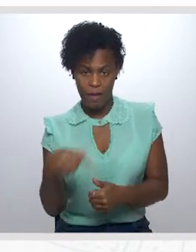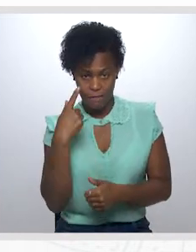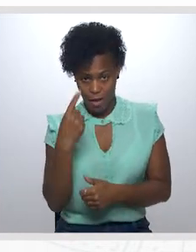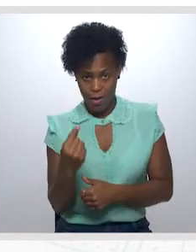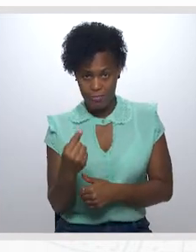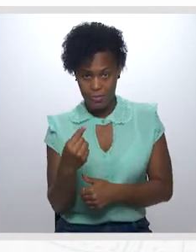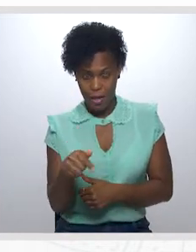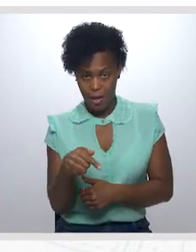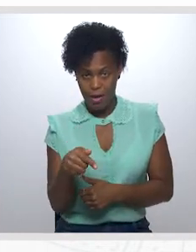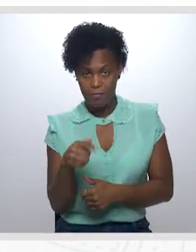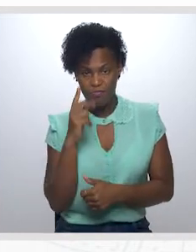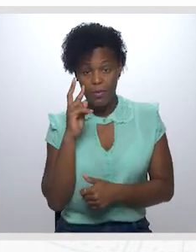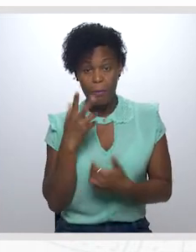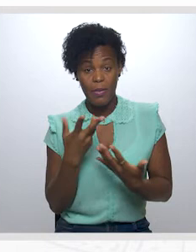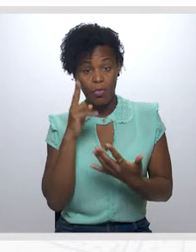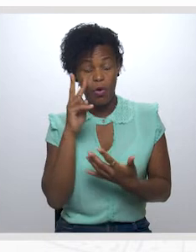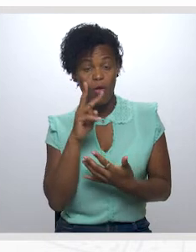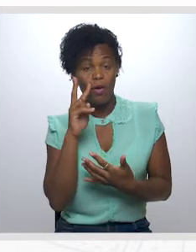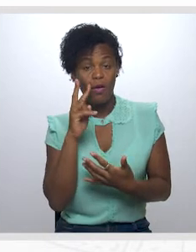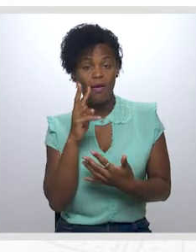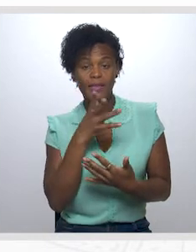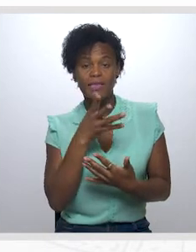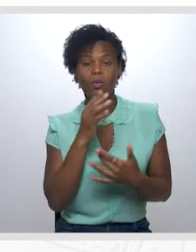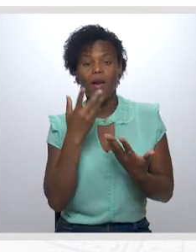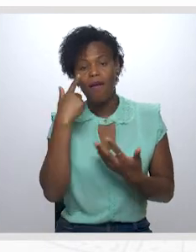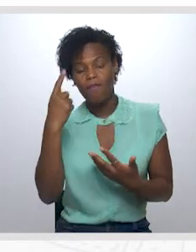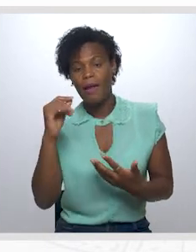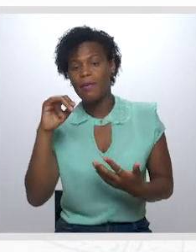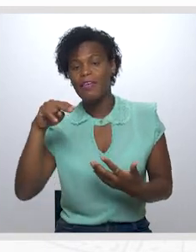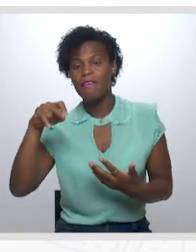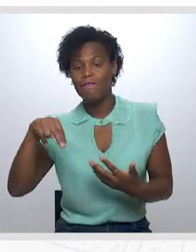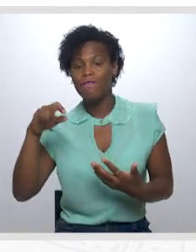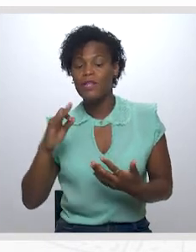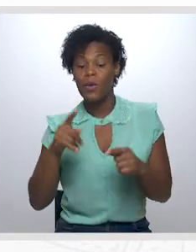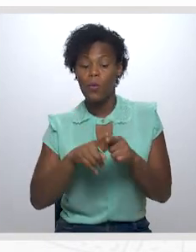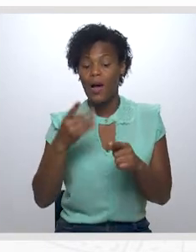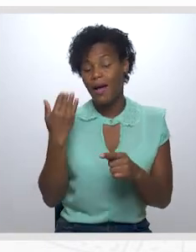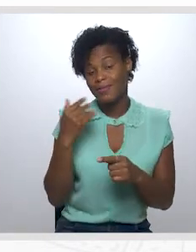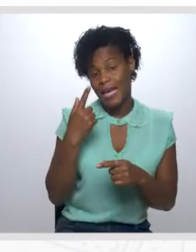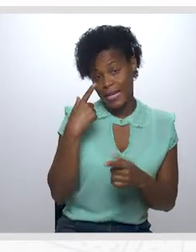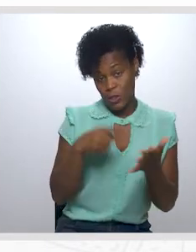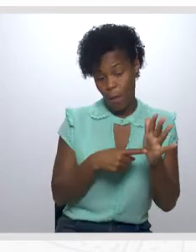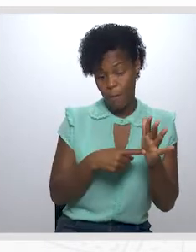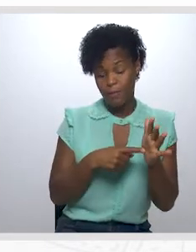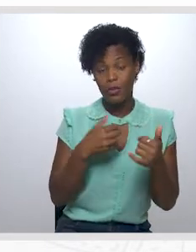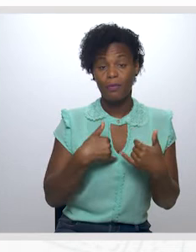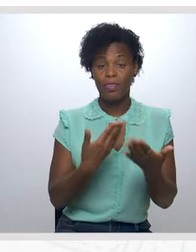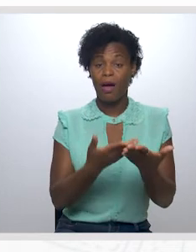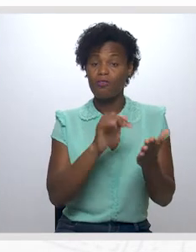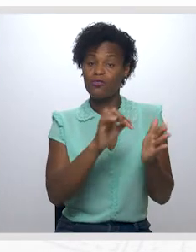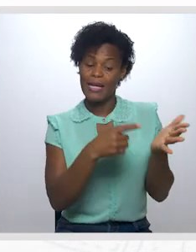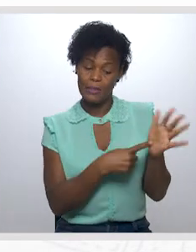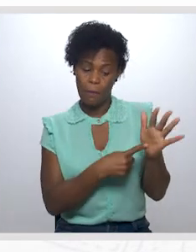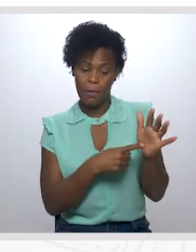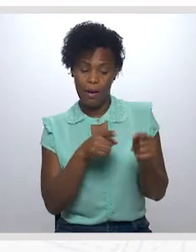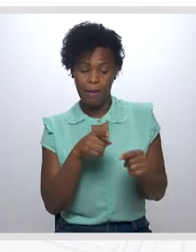Maintenant, vous allez donner leur infinitif comme dans l'exemple. Je vous donne un exemple. Là,